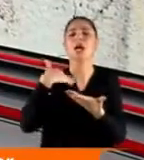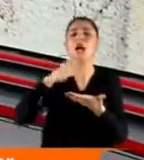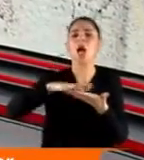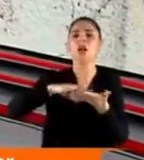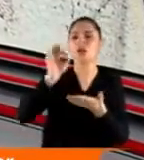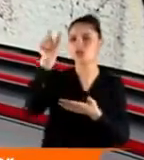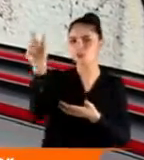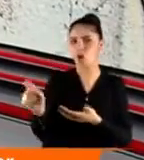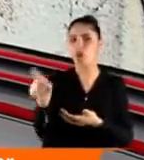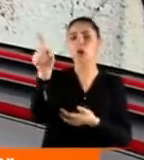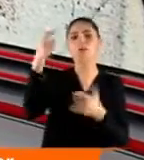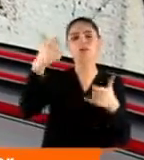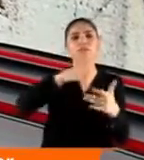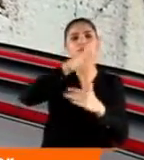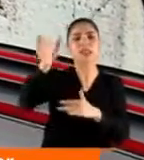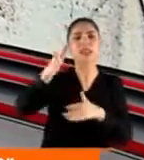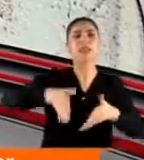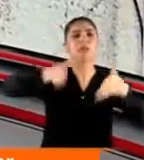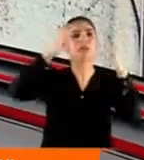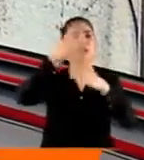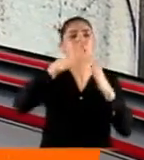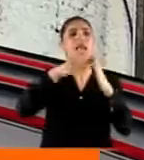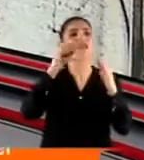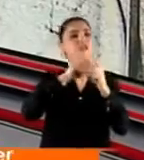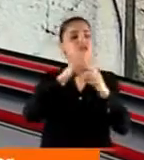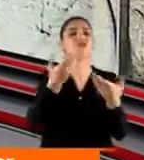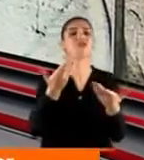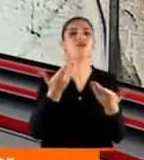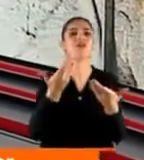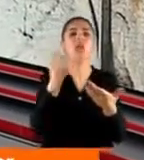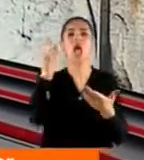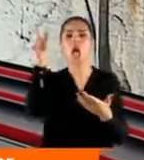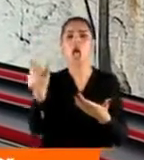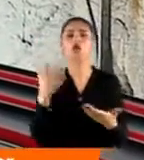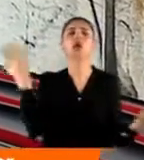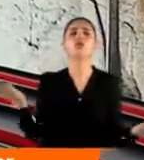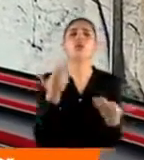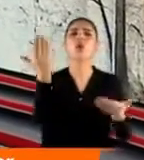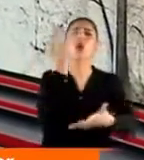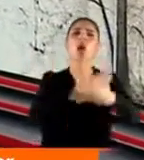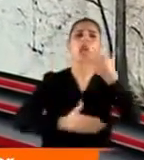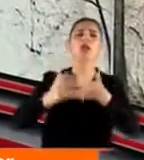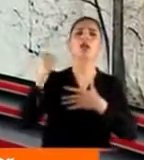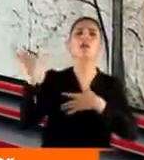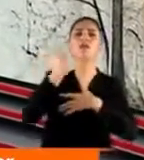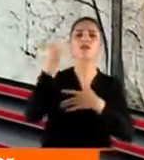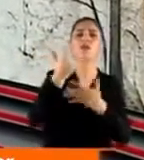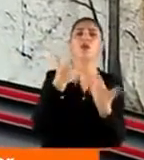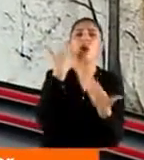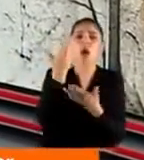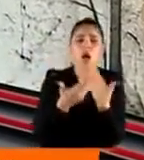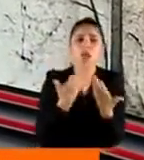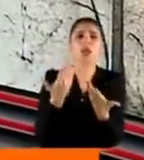Soner. Kalkan bugün oradaydı. Siteye girdi, dairelerin içine de. Özlem bana öyle şeyler anlattı, öyle görüntülerden bahsetti ve